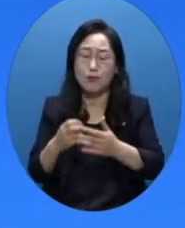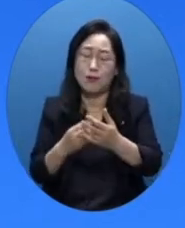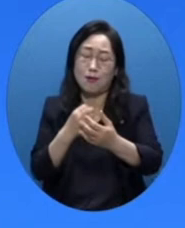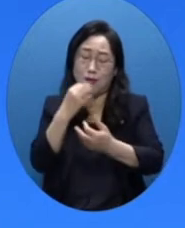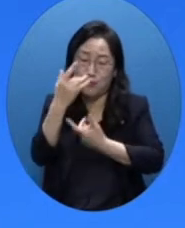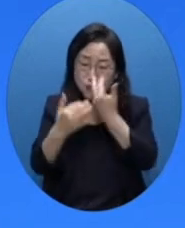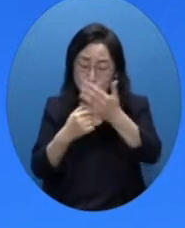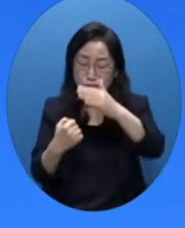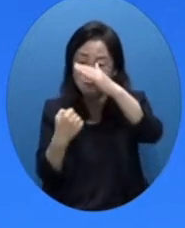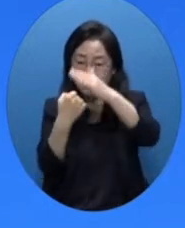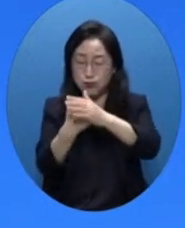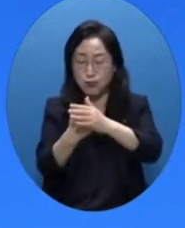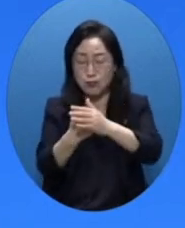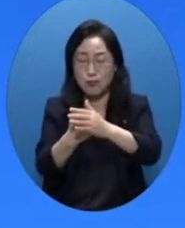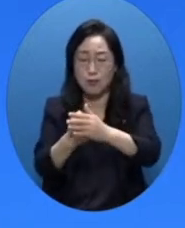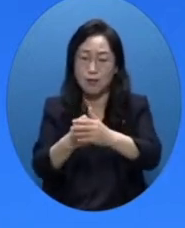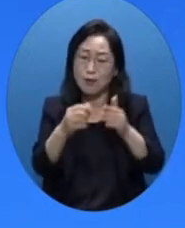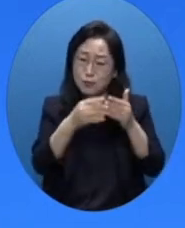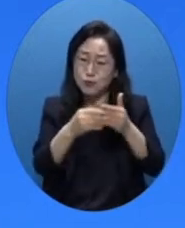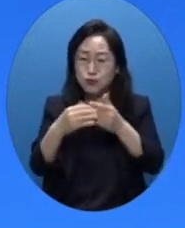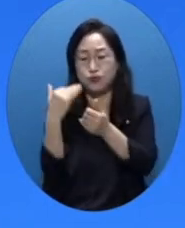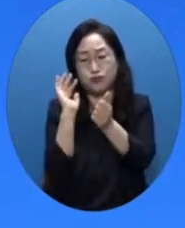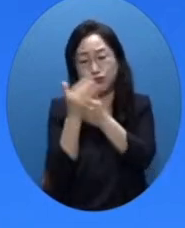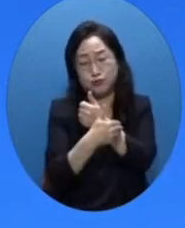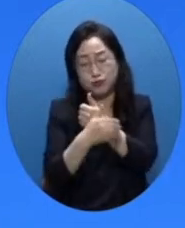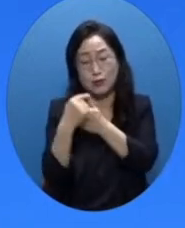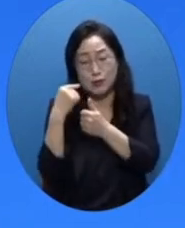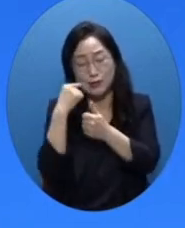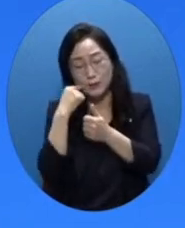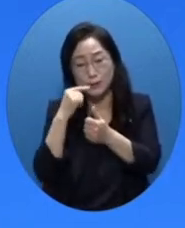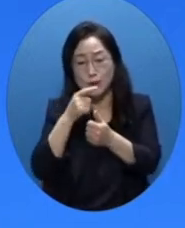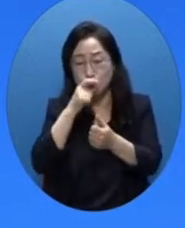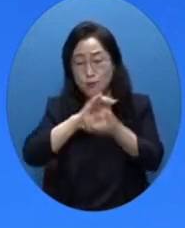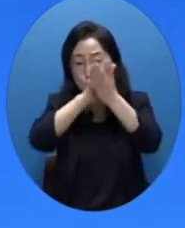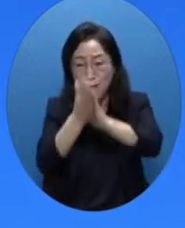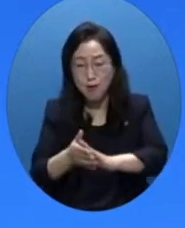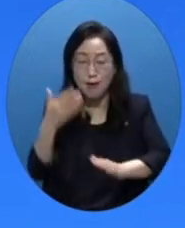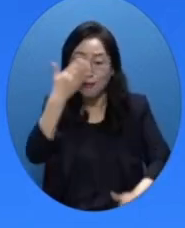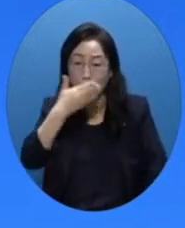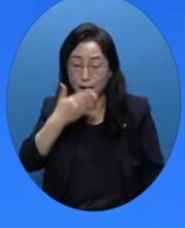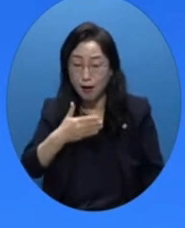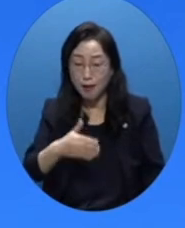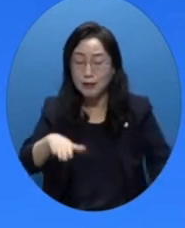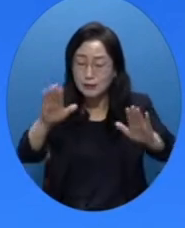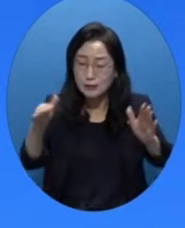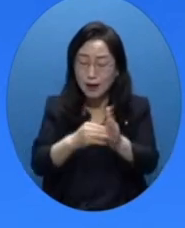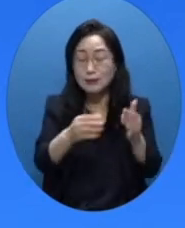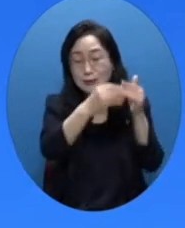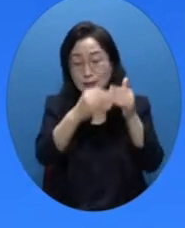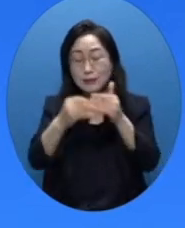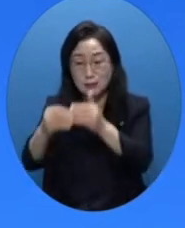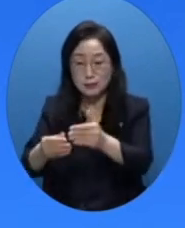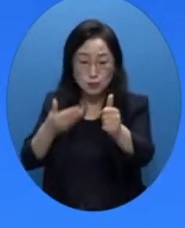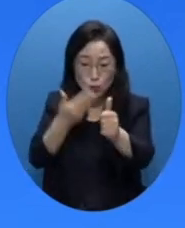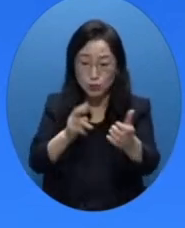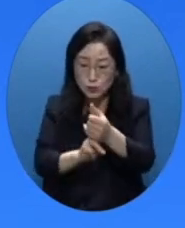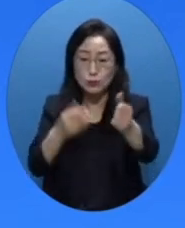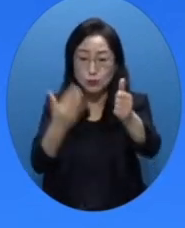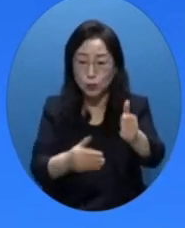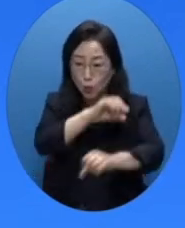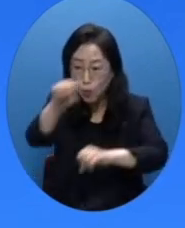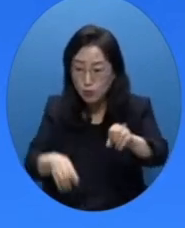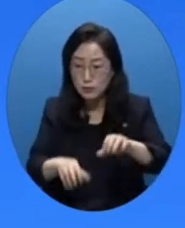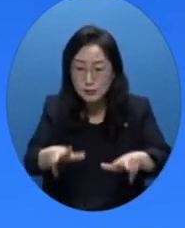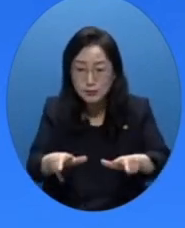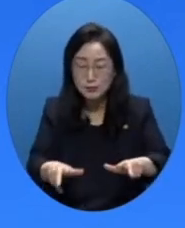쓴물이 담배를 되게 만들어주시고 여기까지 인도해 주셨는데 잠깐 목이 마르다고, 잠깐 물이